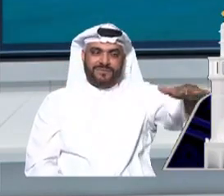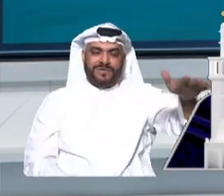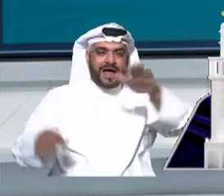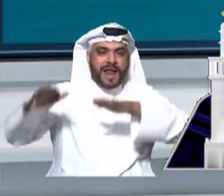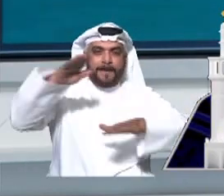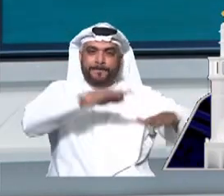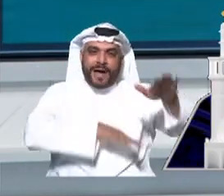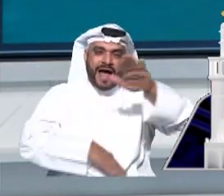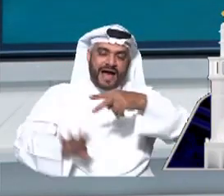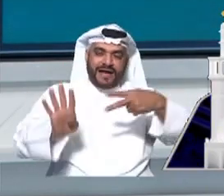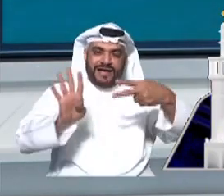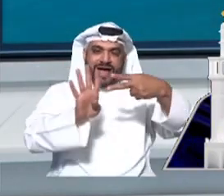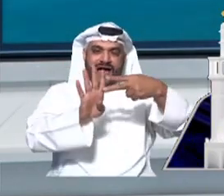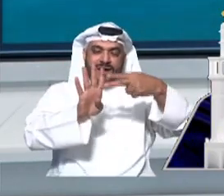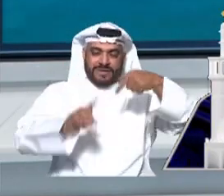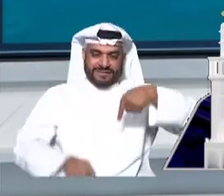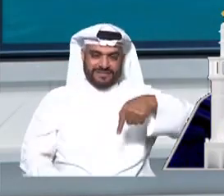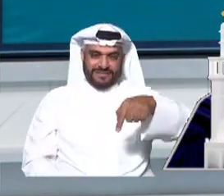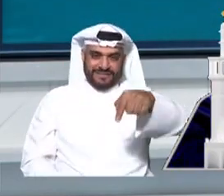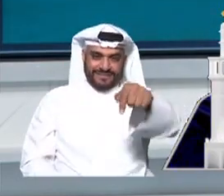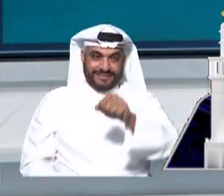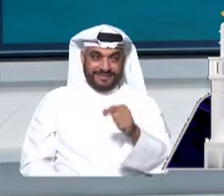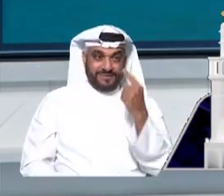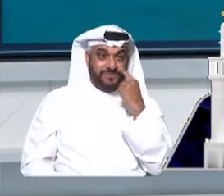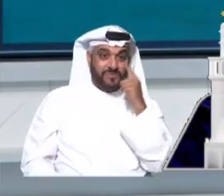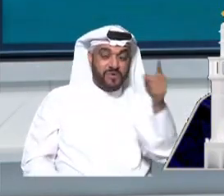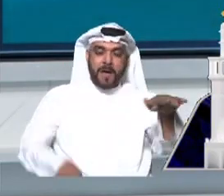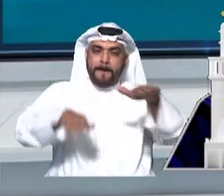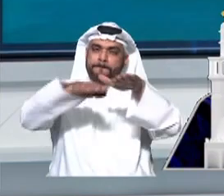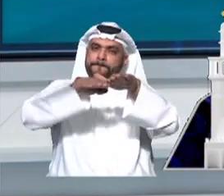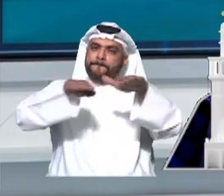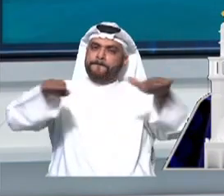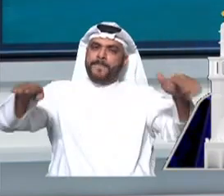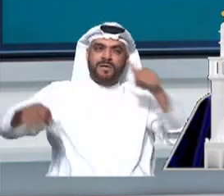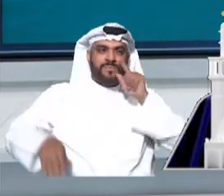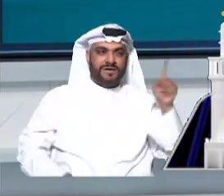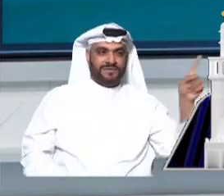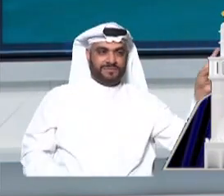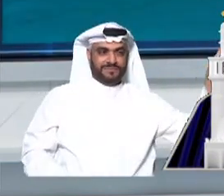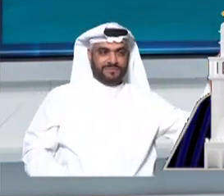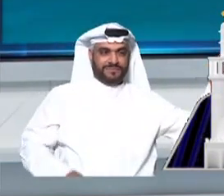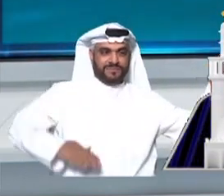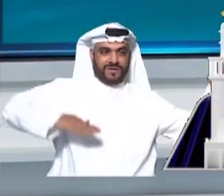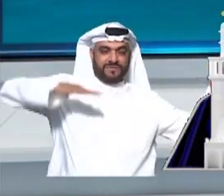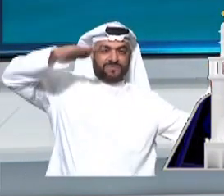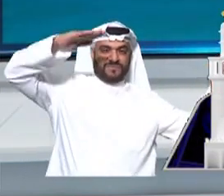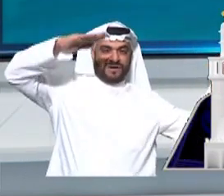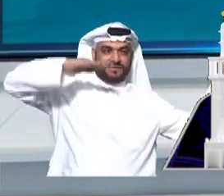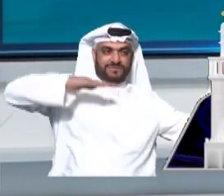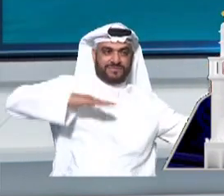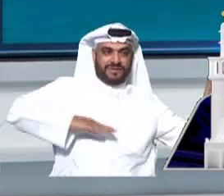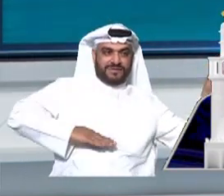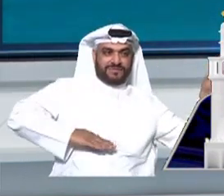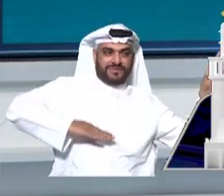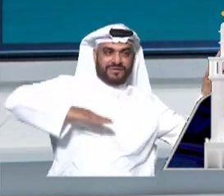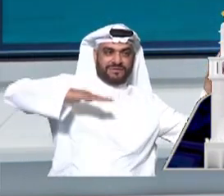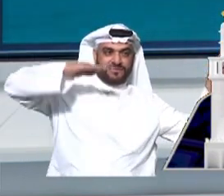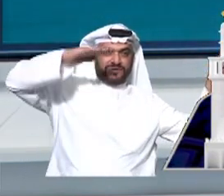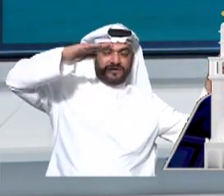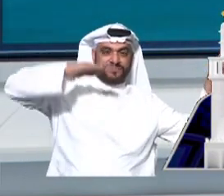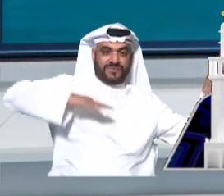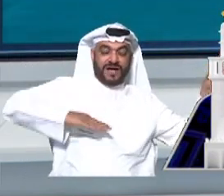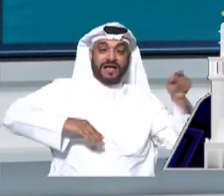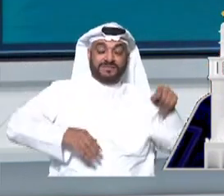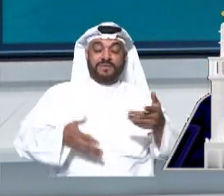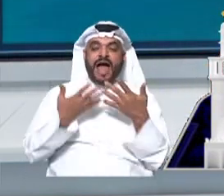خلال 24 ساعة القادمة أجواء معتدلة، ارتفاع الموج من 1 إلى 4 قدم، التيارات المائية لا تزال خفيفة